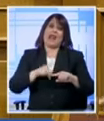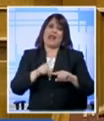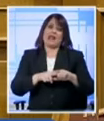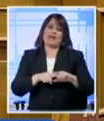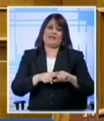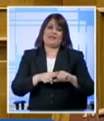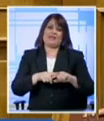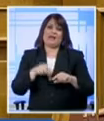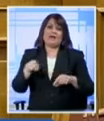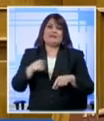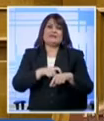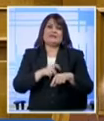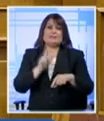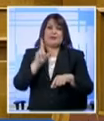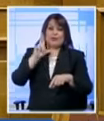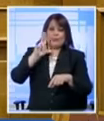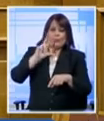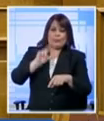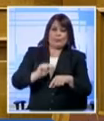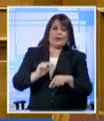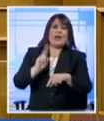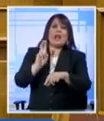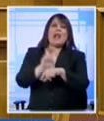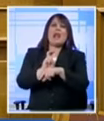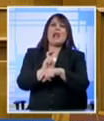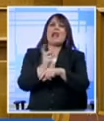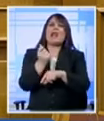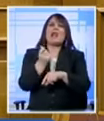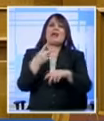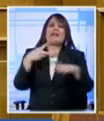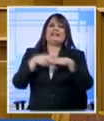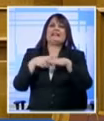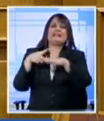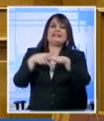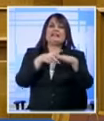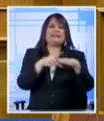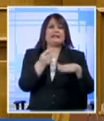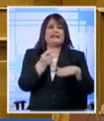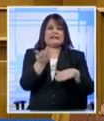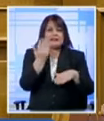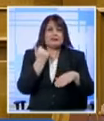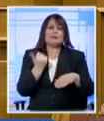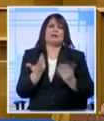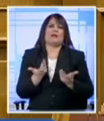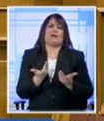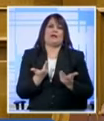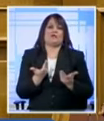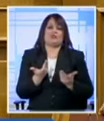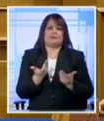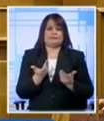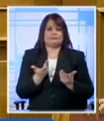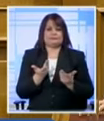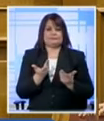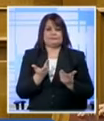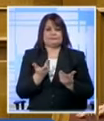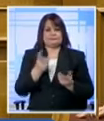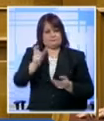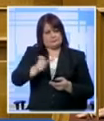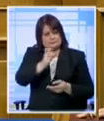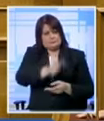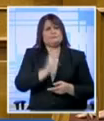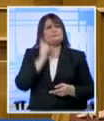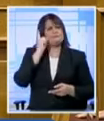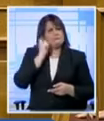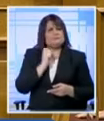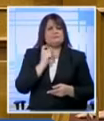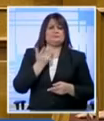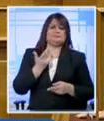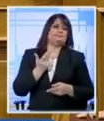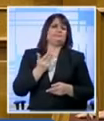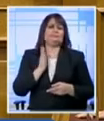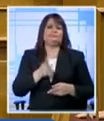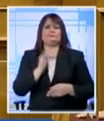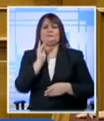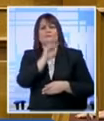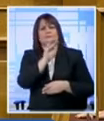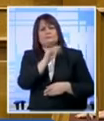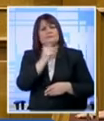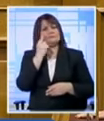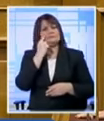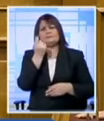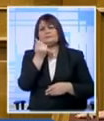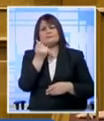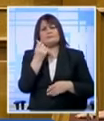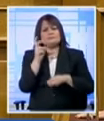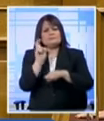ελάχιστα αποθέματα. Τα ταμιακά αποθέματα, εγώ δεν θα πω το νούμερο, αλλά ο καθένας από εσάς μπορεί να πάει να το ρωτήσει.